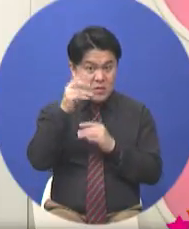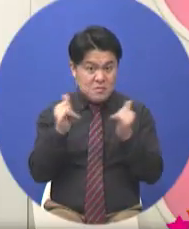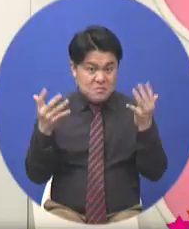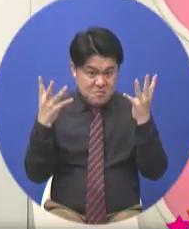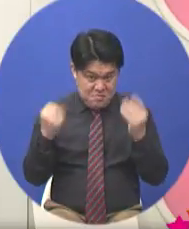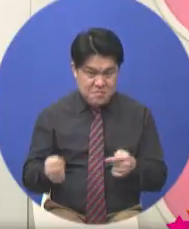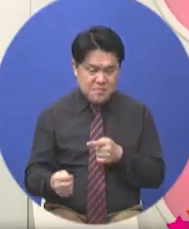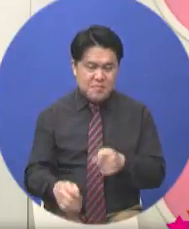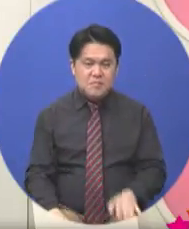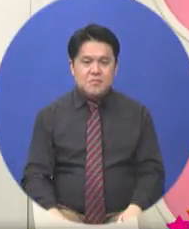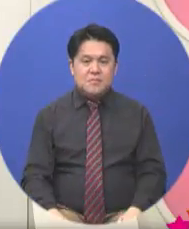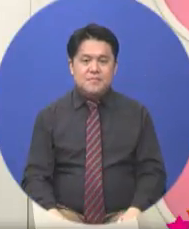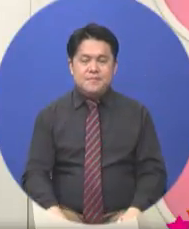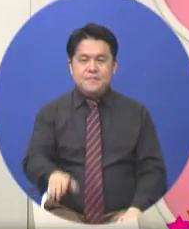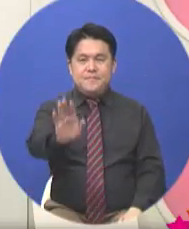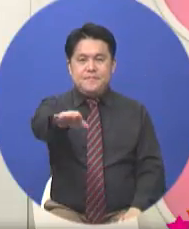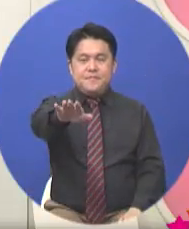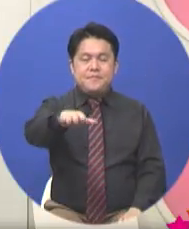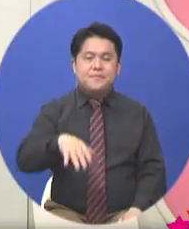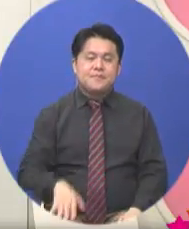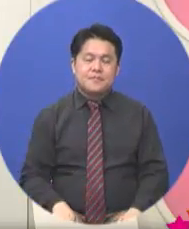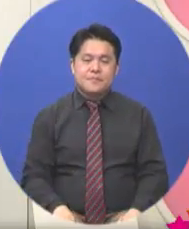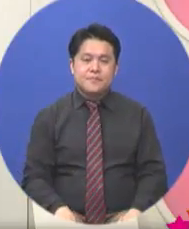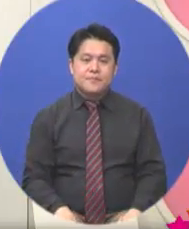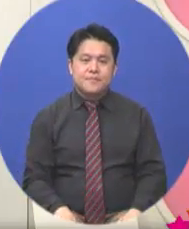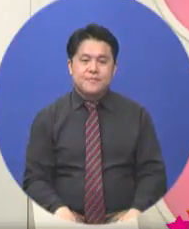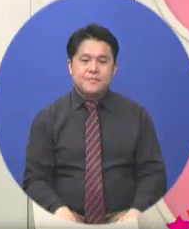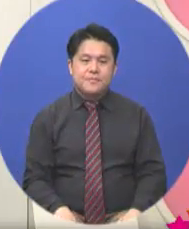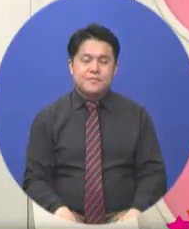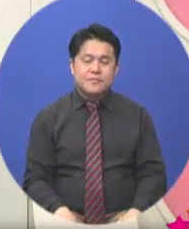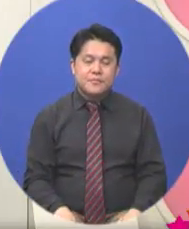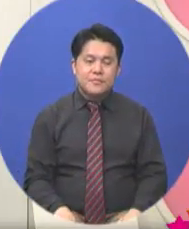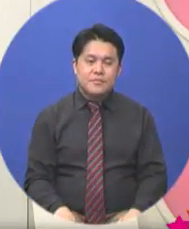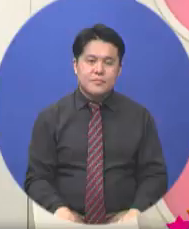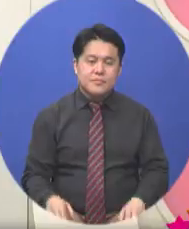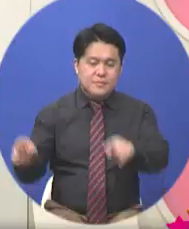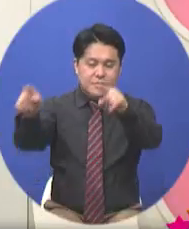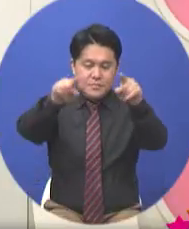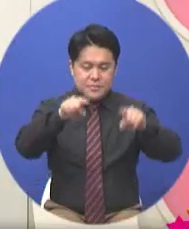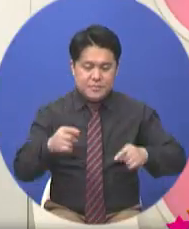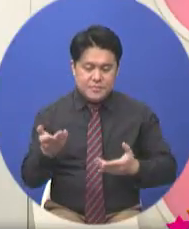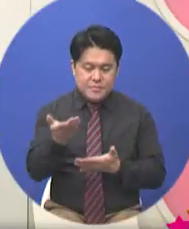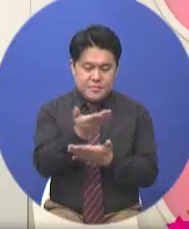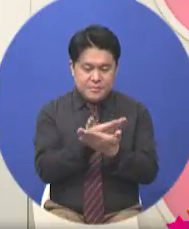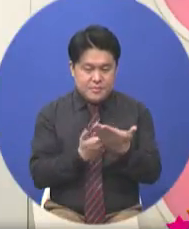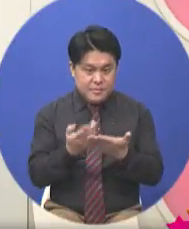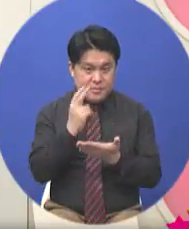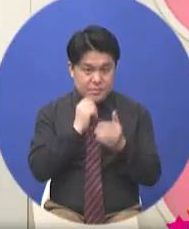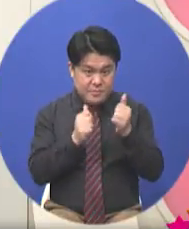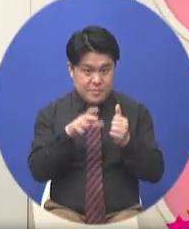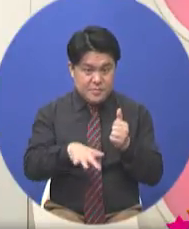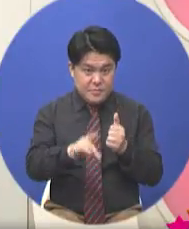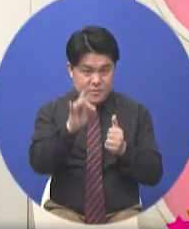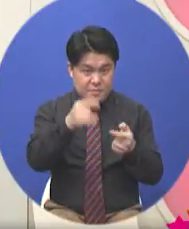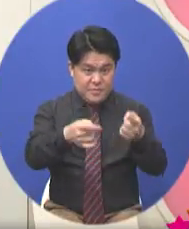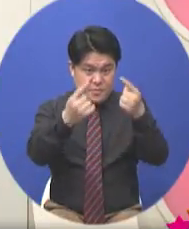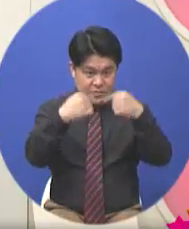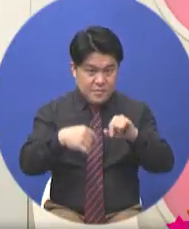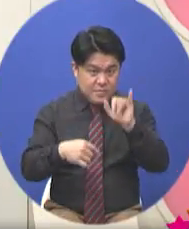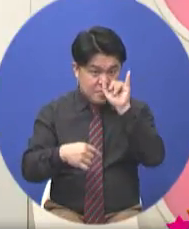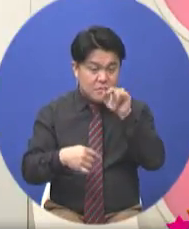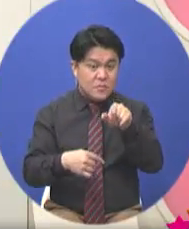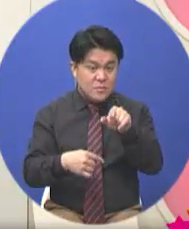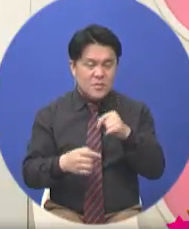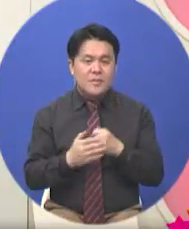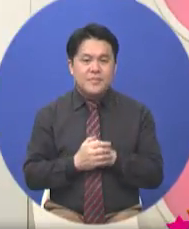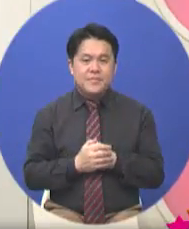사실입니다. 맞아요. 정혜수님. 네. 그 저희 전국 나눔 노래자랑 이제 처음 연결되셨잖아요. 네. 그래도 연결이